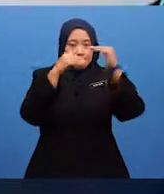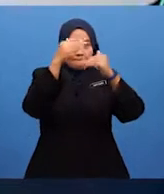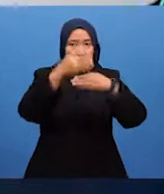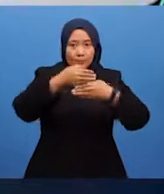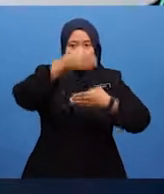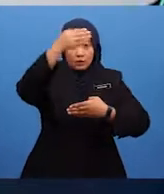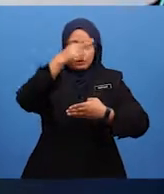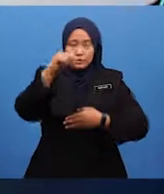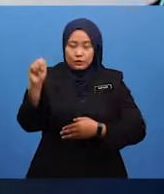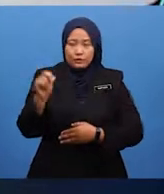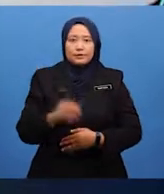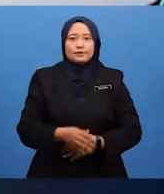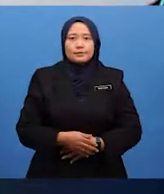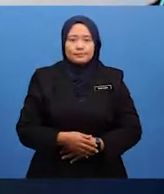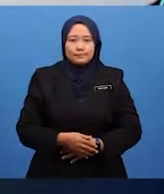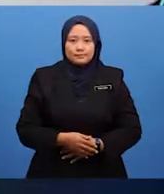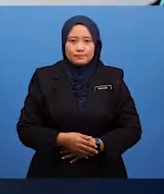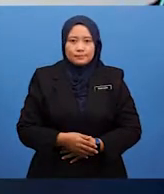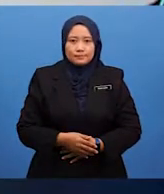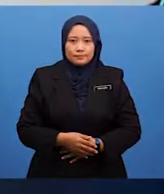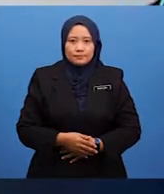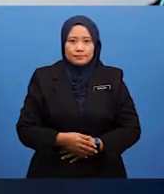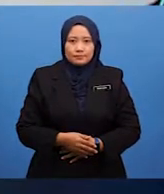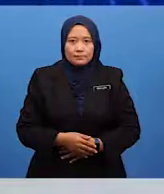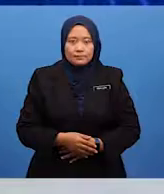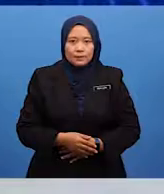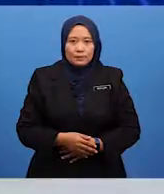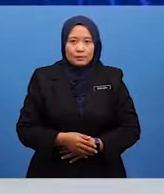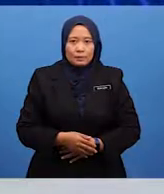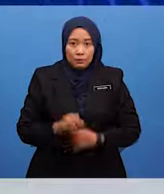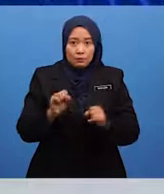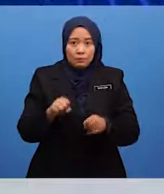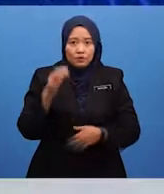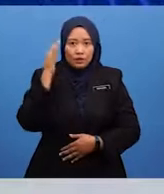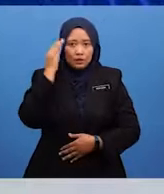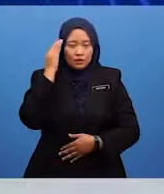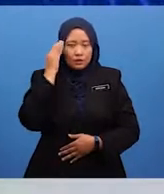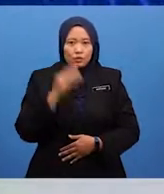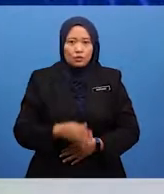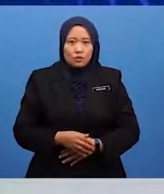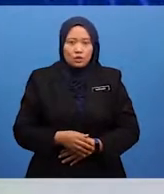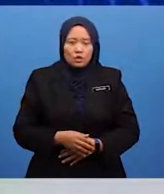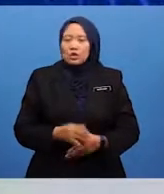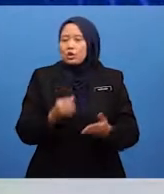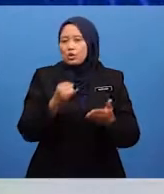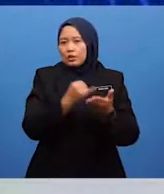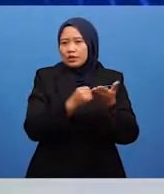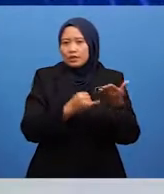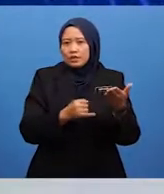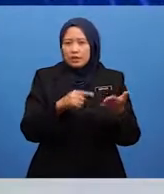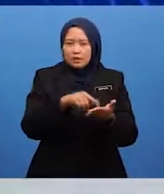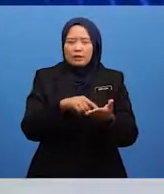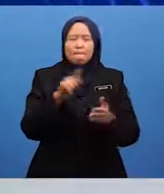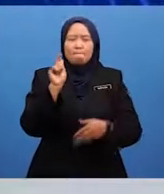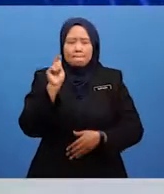gitu hanya dapat menerima tepat ataupun tidak jadi lukisan-lukisan tersebut memerlukan ketepatan